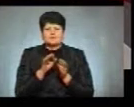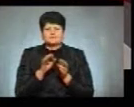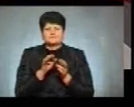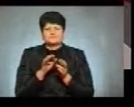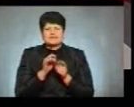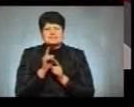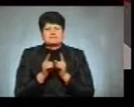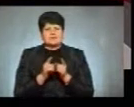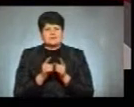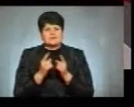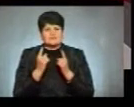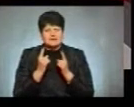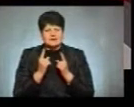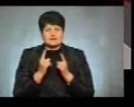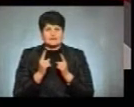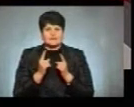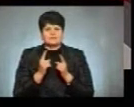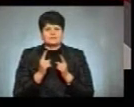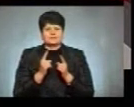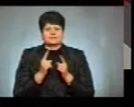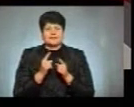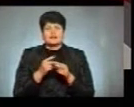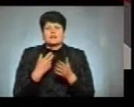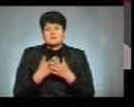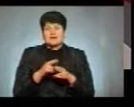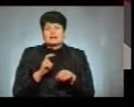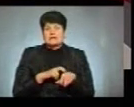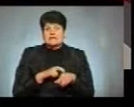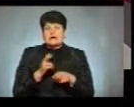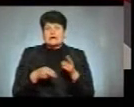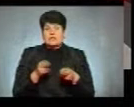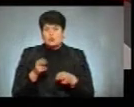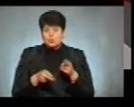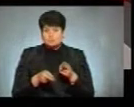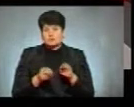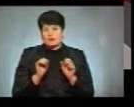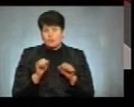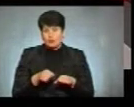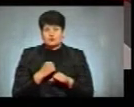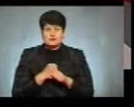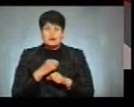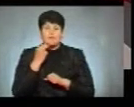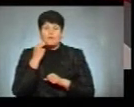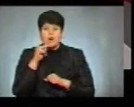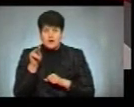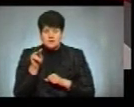зміни. Це можна порівняти, скажімо, лікар-хірург, який може зробити